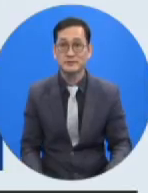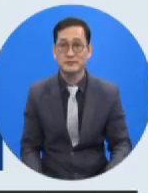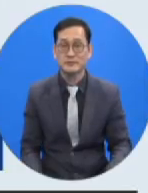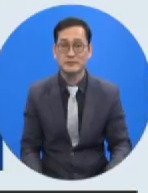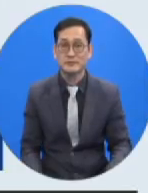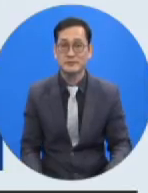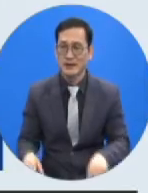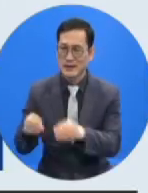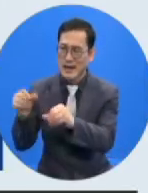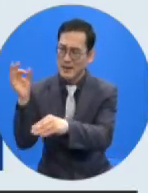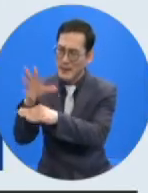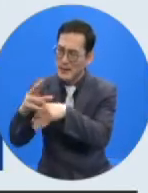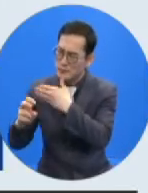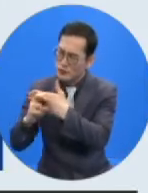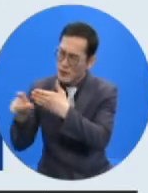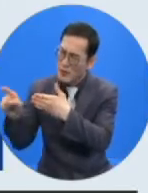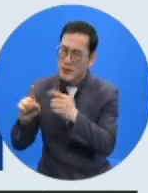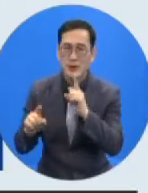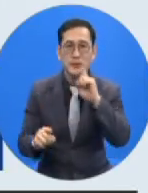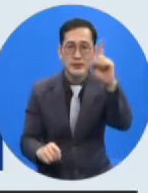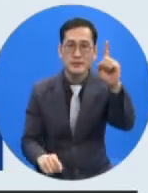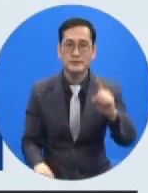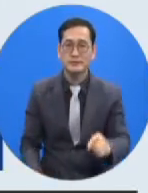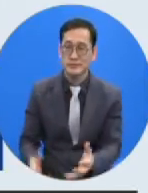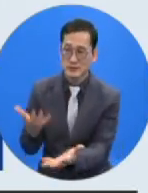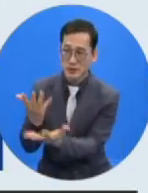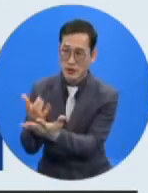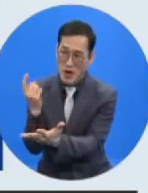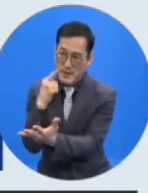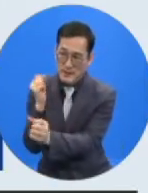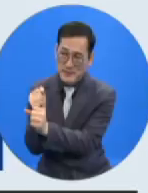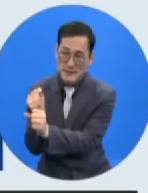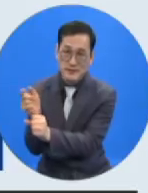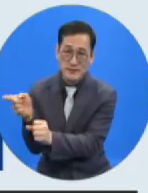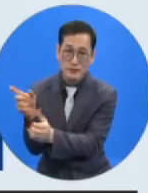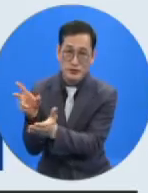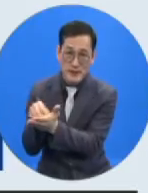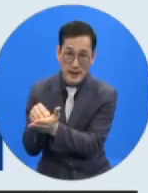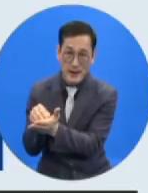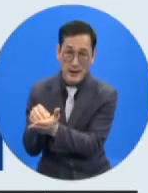했습니다. 결국 어찌됐든 사문서 위조랑